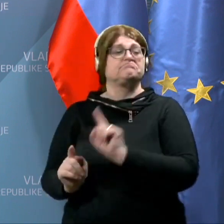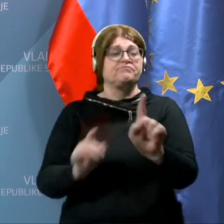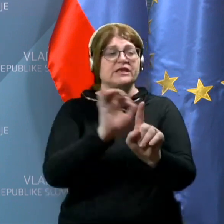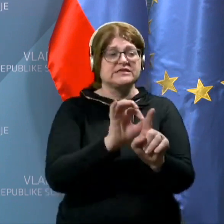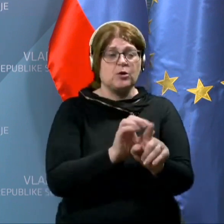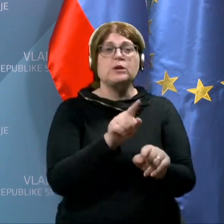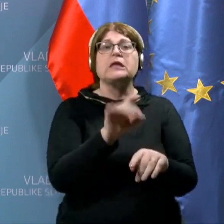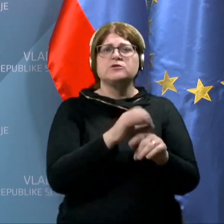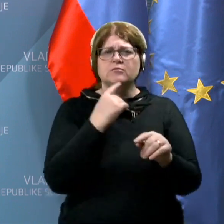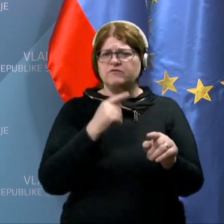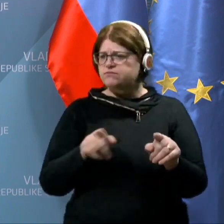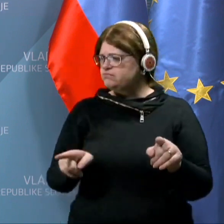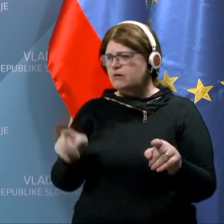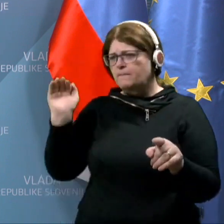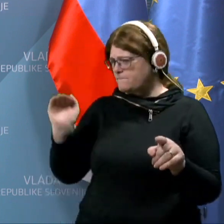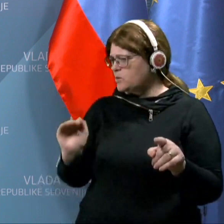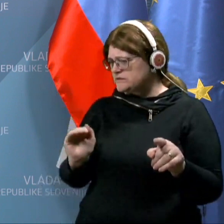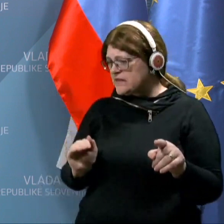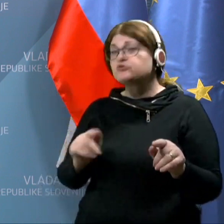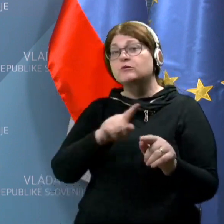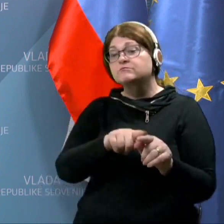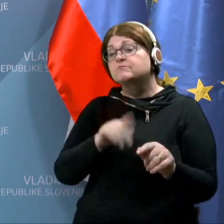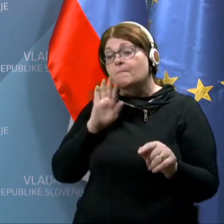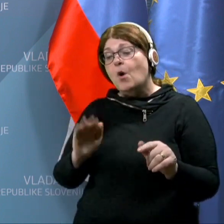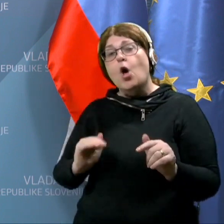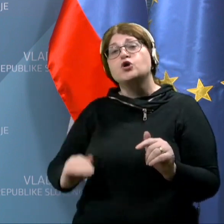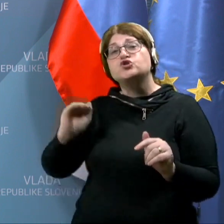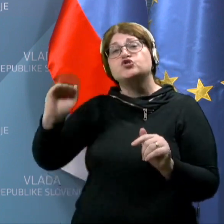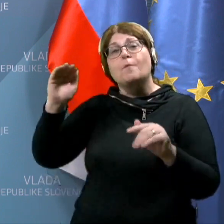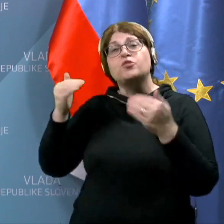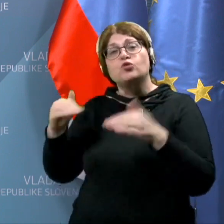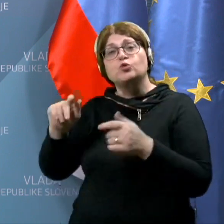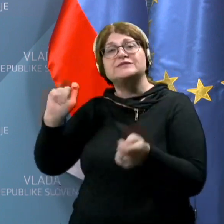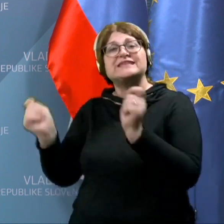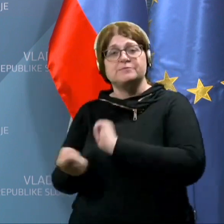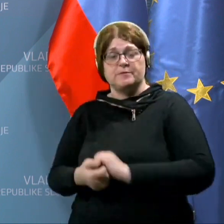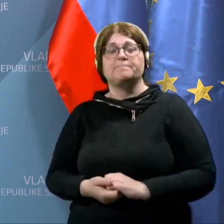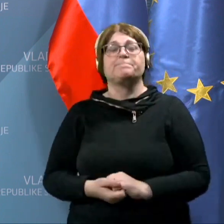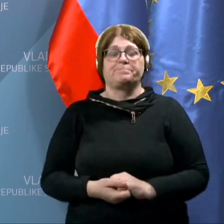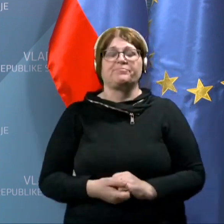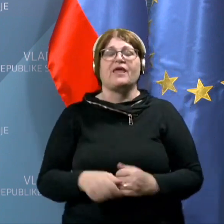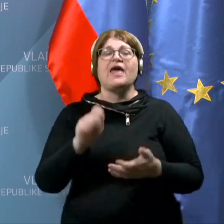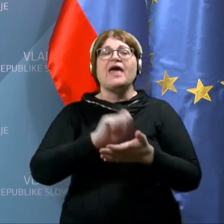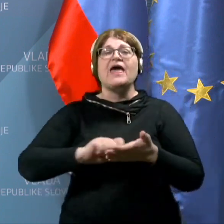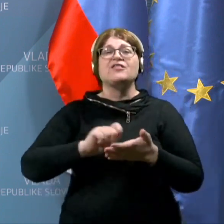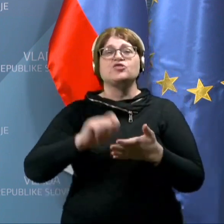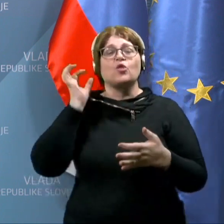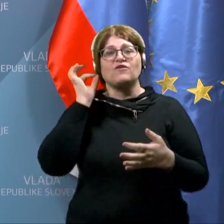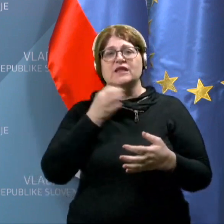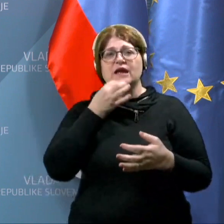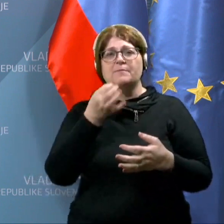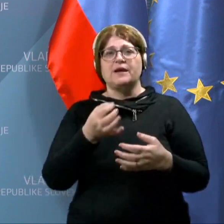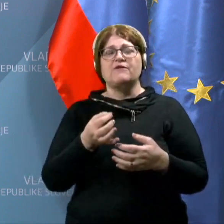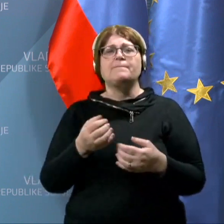presodi, da se mu je zdravstveno stanje poslabšalo, bo stop na nujnosti na potnice spremenil. Ok. Tako. Norda, zato pa morda